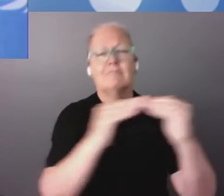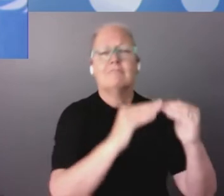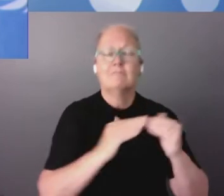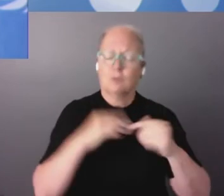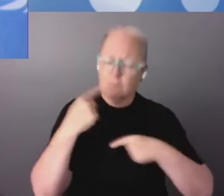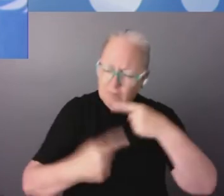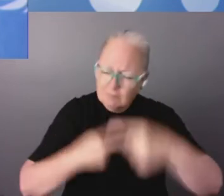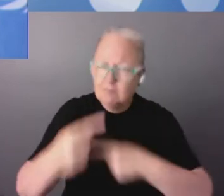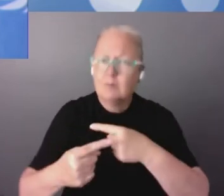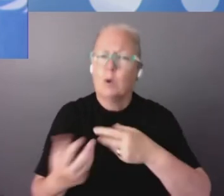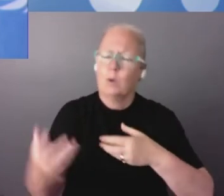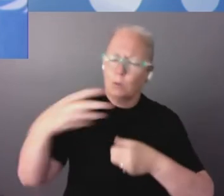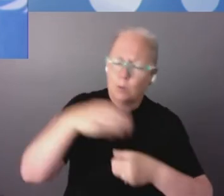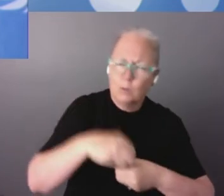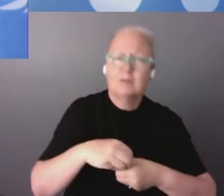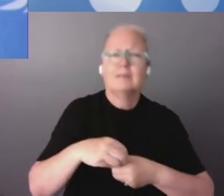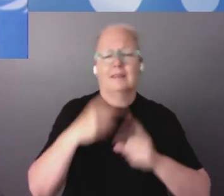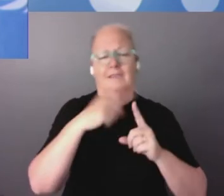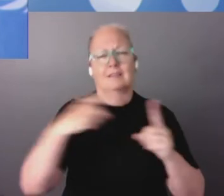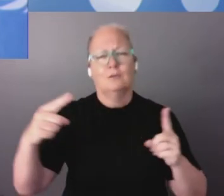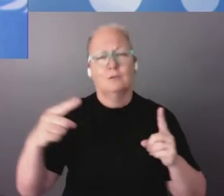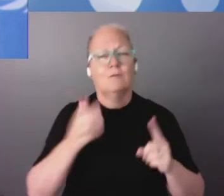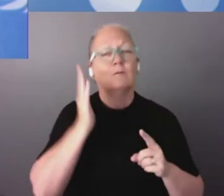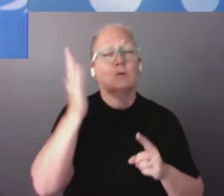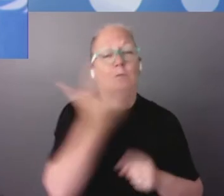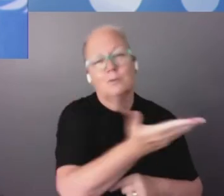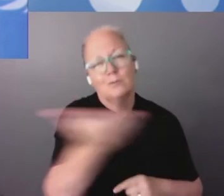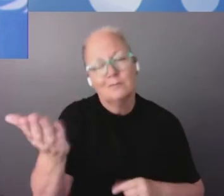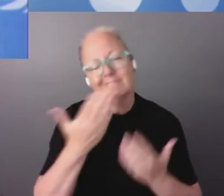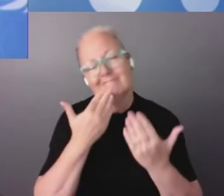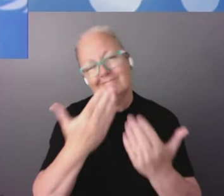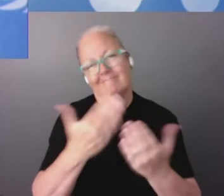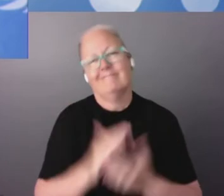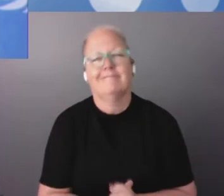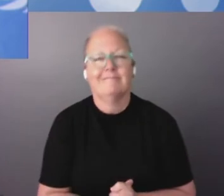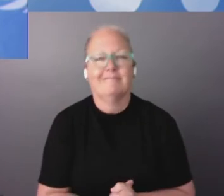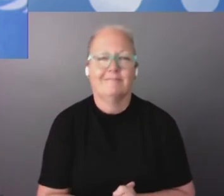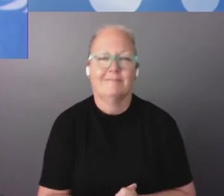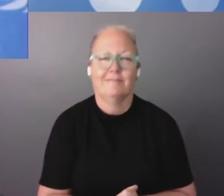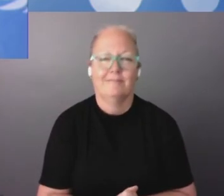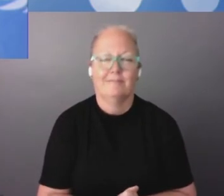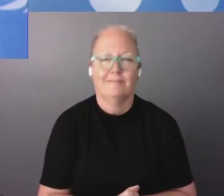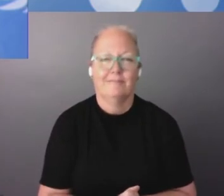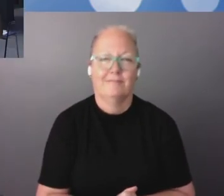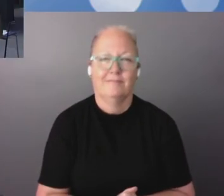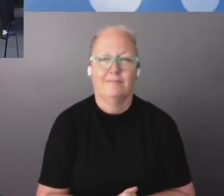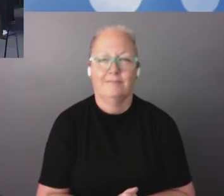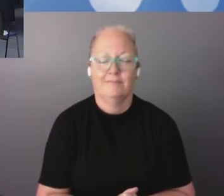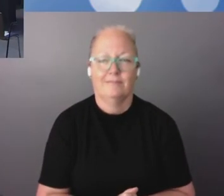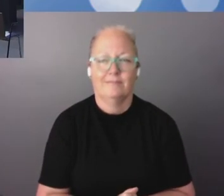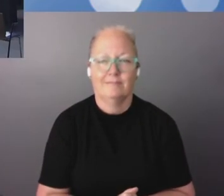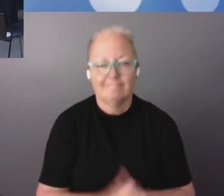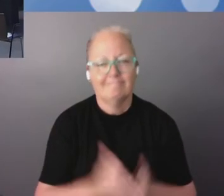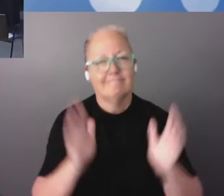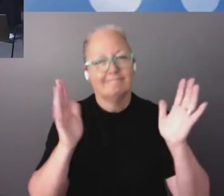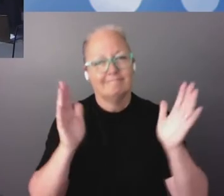souhaiter de bons débats pendant l'IGF 2021. J'espère qu'ensemble, nous arriverons